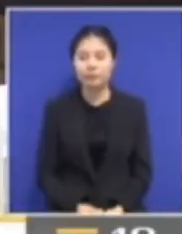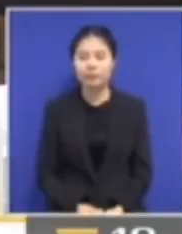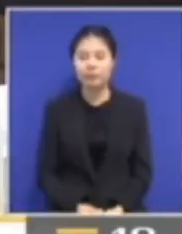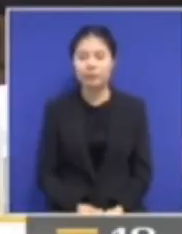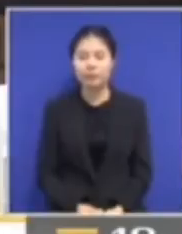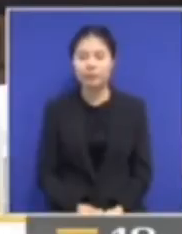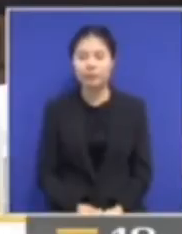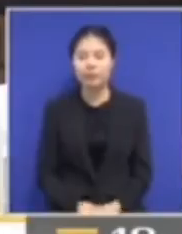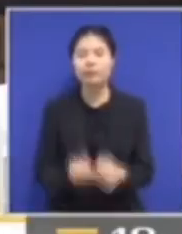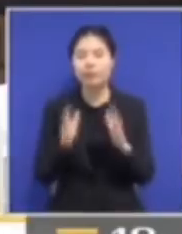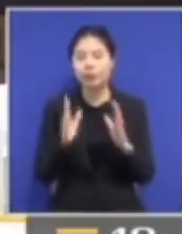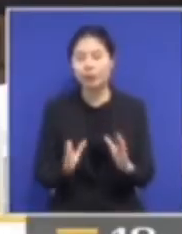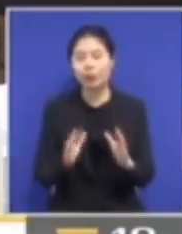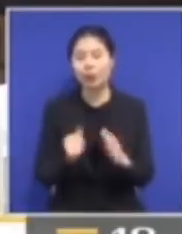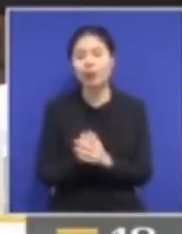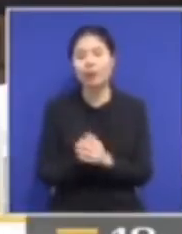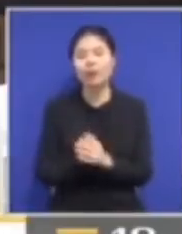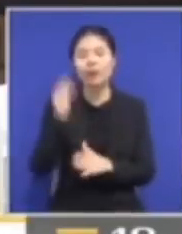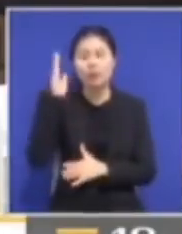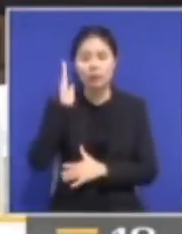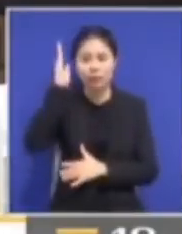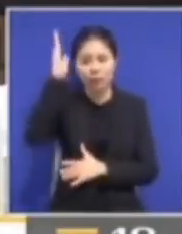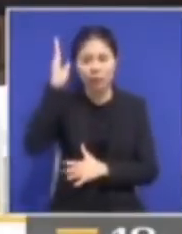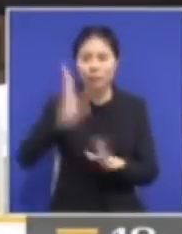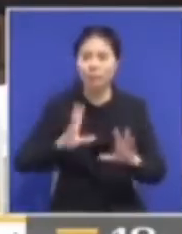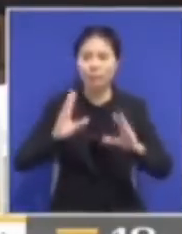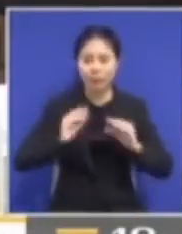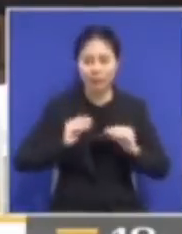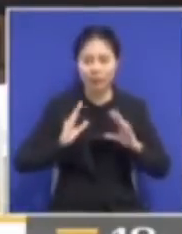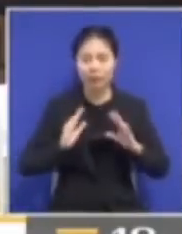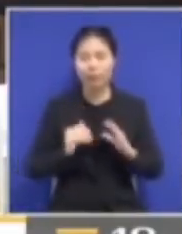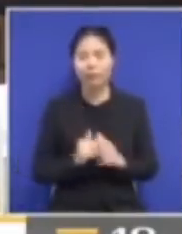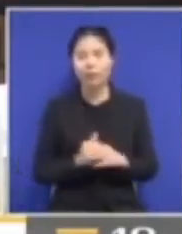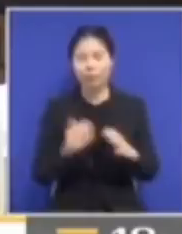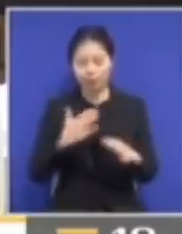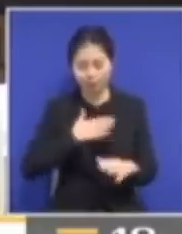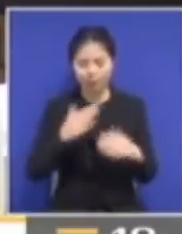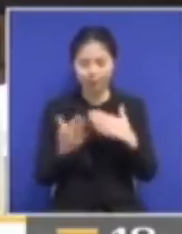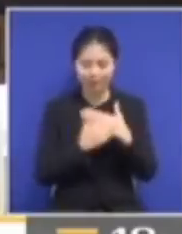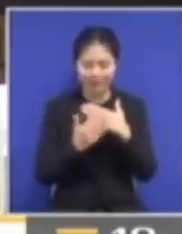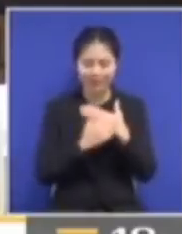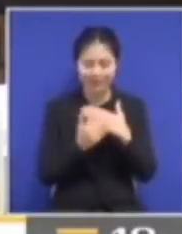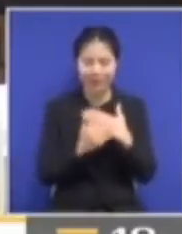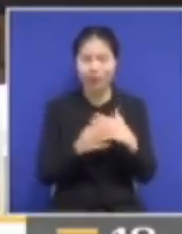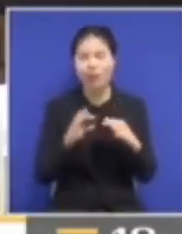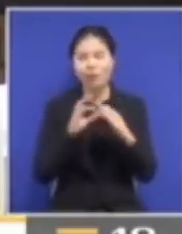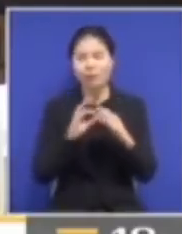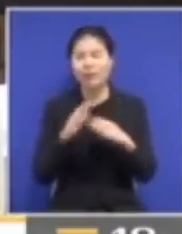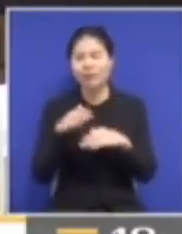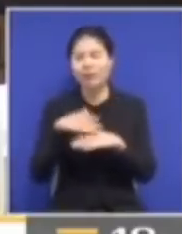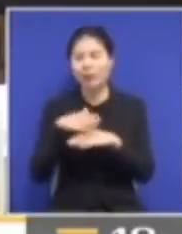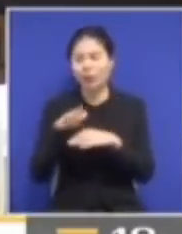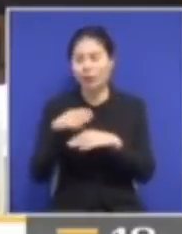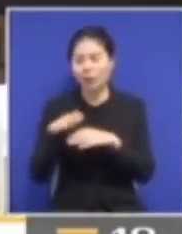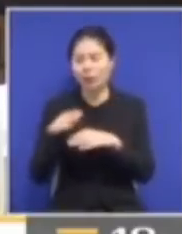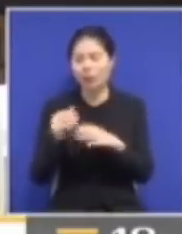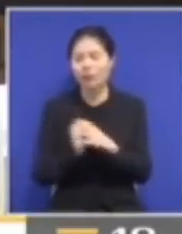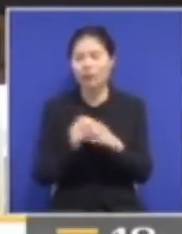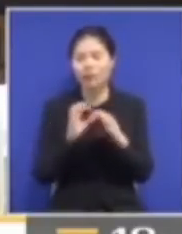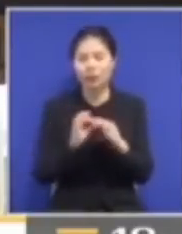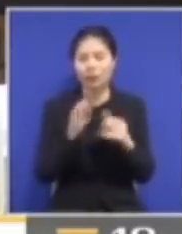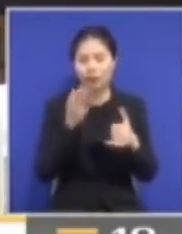อ่ะผมได้เตือนแล้วนะครับว่ามันนอกประเด็นของการที่จะอภิปรายในเรื่องคุณสมบั